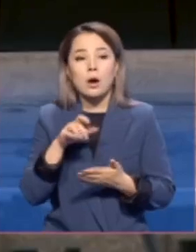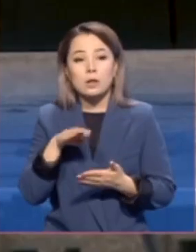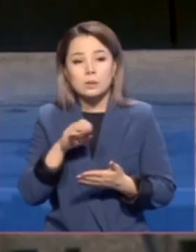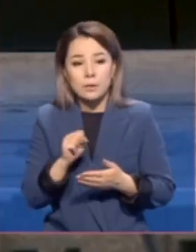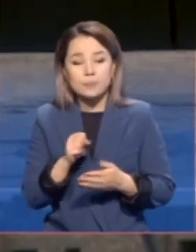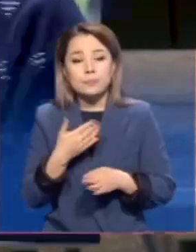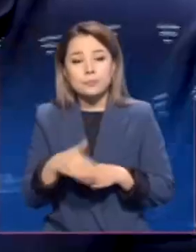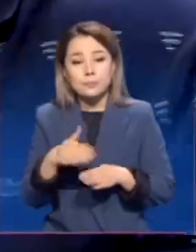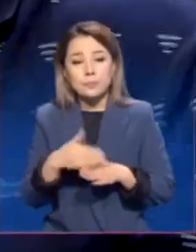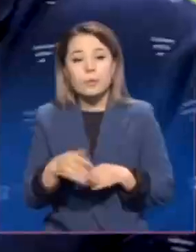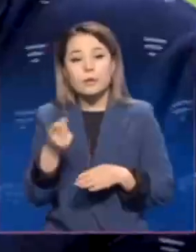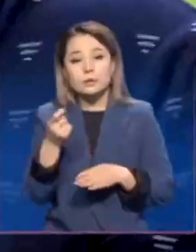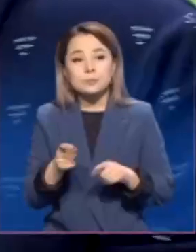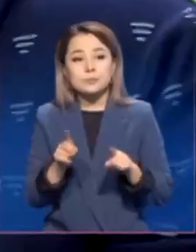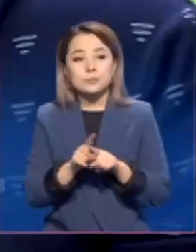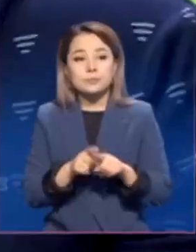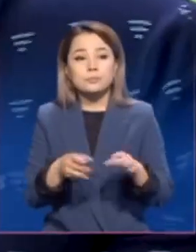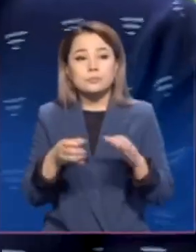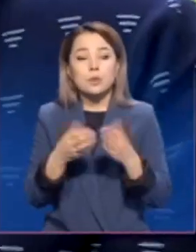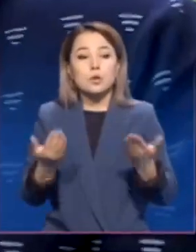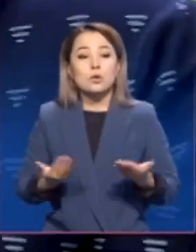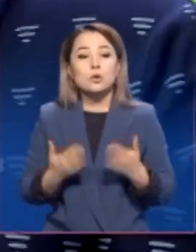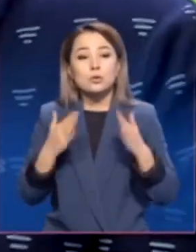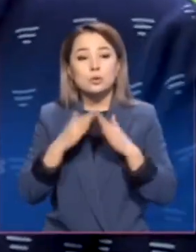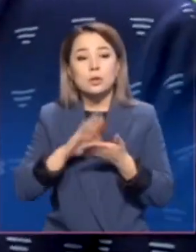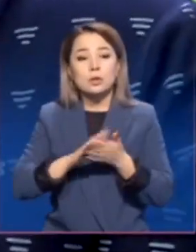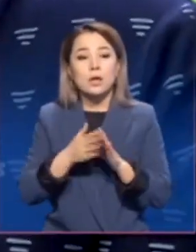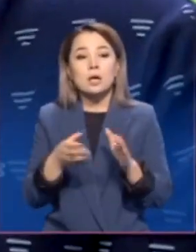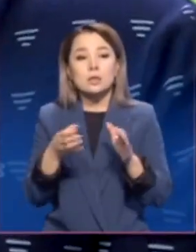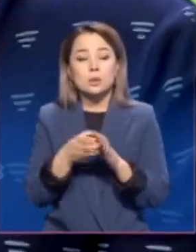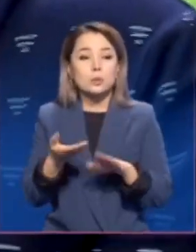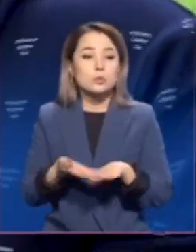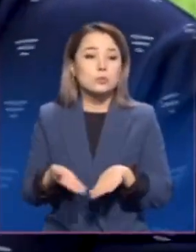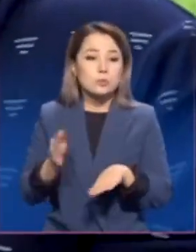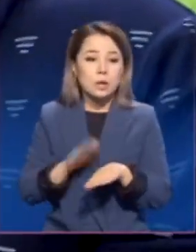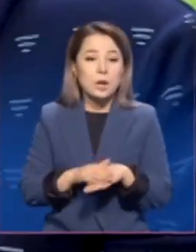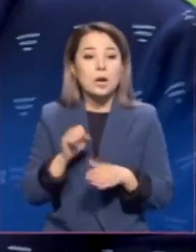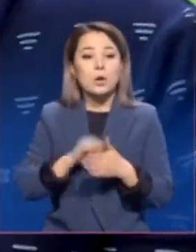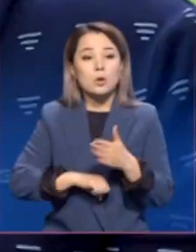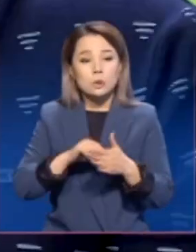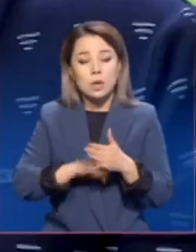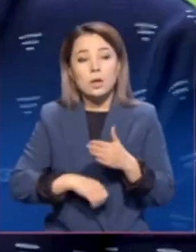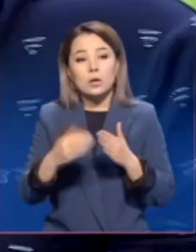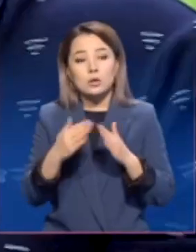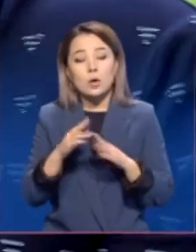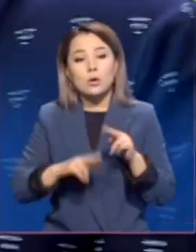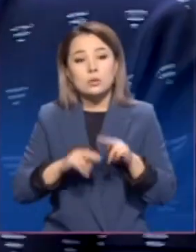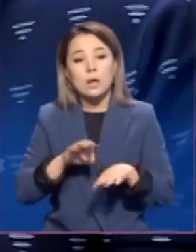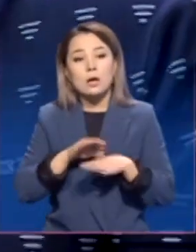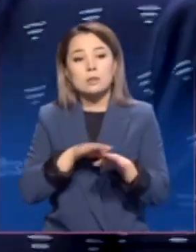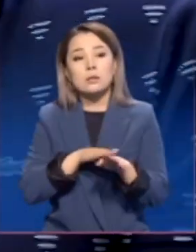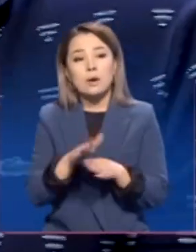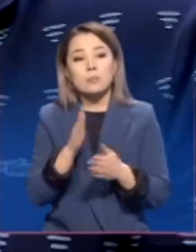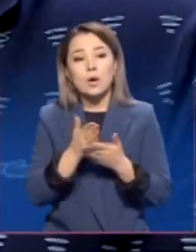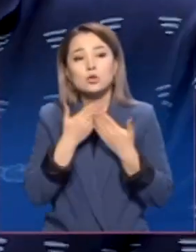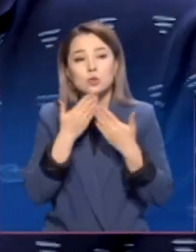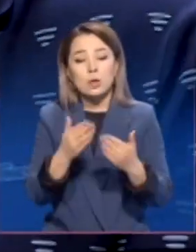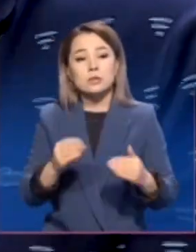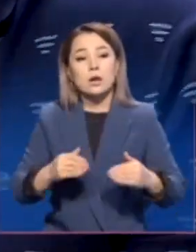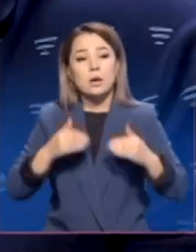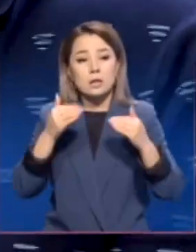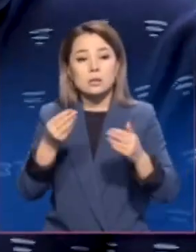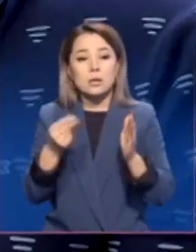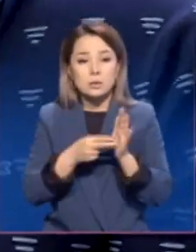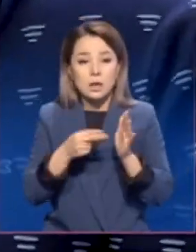кредитование. Төмен пайызды несие беру тұрғын үй нарығындағы ахуалды қиындатып жатыр. Себебі құрылыс компаниялары сұраныстың өсуіне қарай бағаны көтере береді.